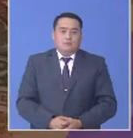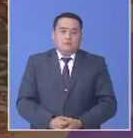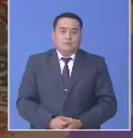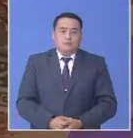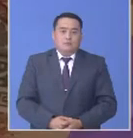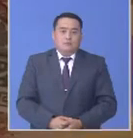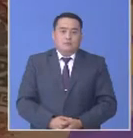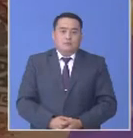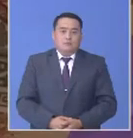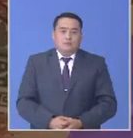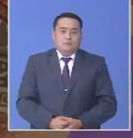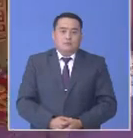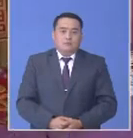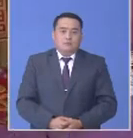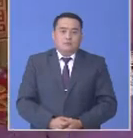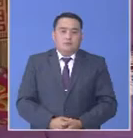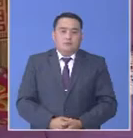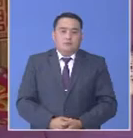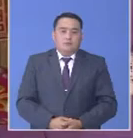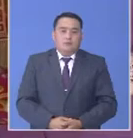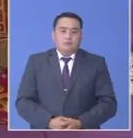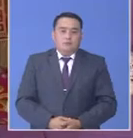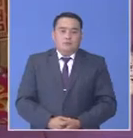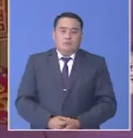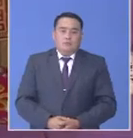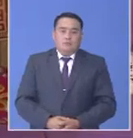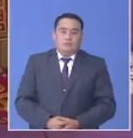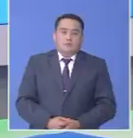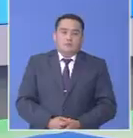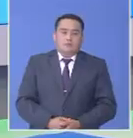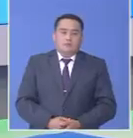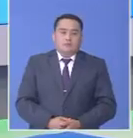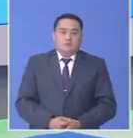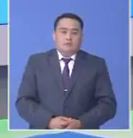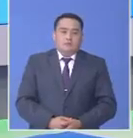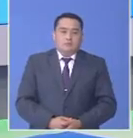Айганым Султан, Мухит Тохтасын, Мади Байбусынов, телеканал ЖТСУ.